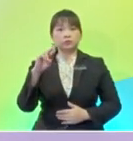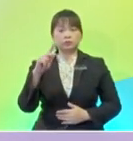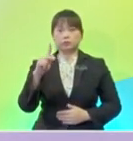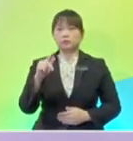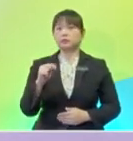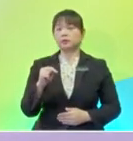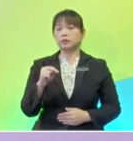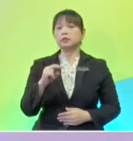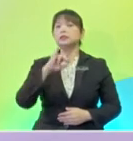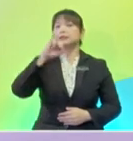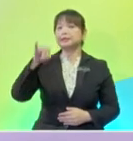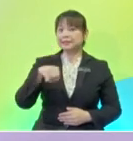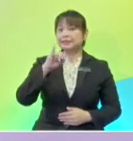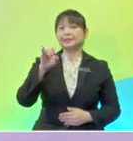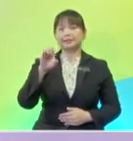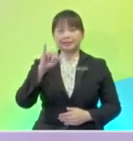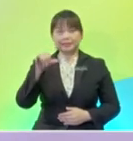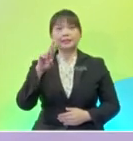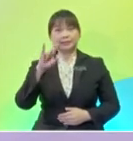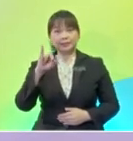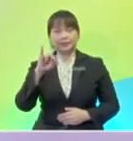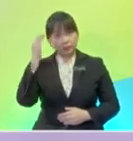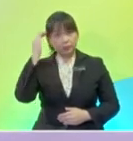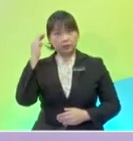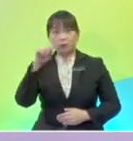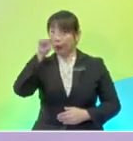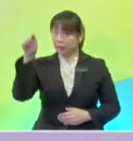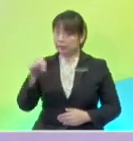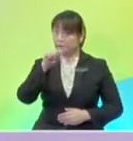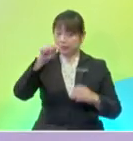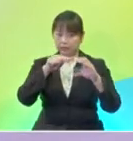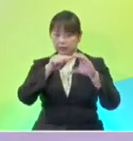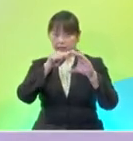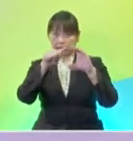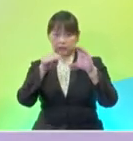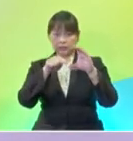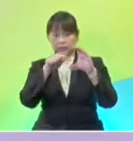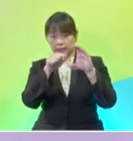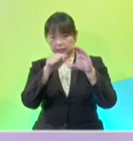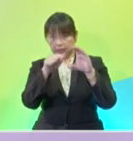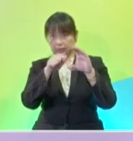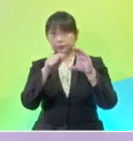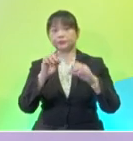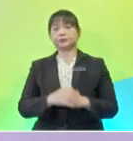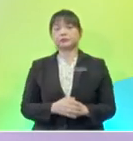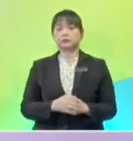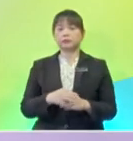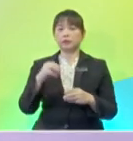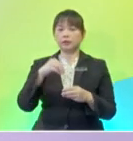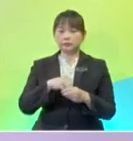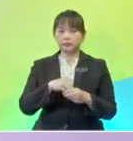ada yang tahu Mungkin ada yang lagi pening dan isaw sebab untuk segmen ini kita akan belajar bagaimana